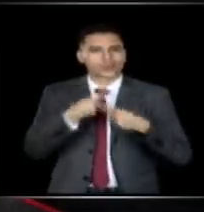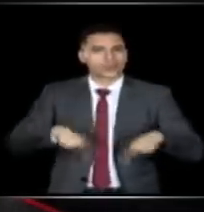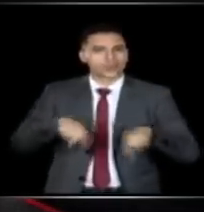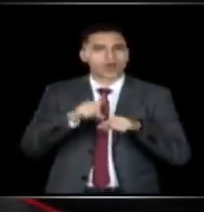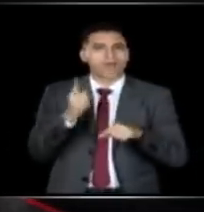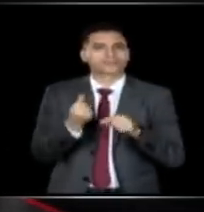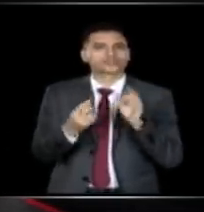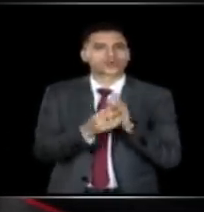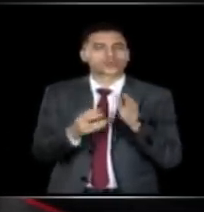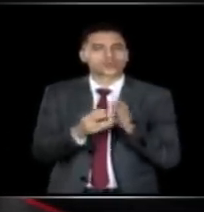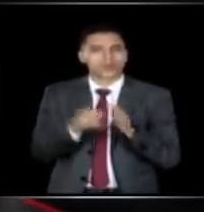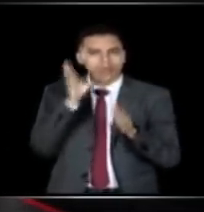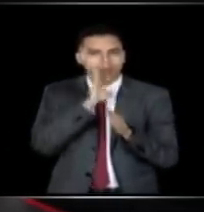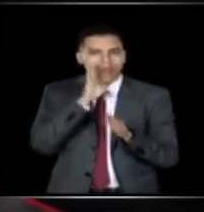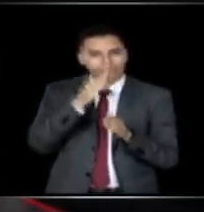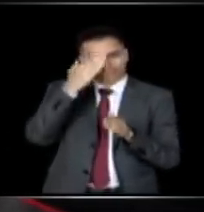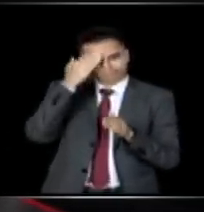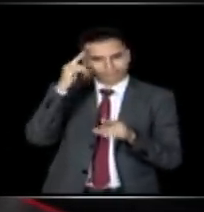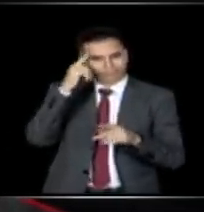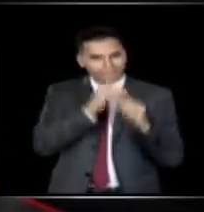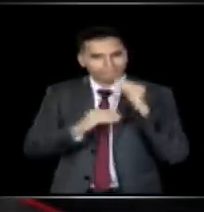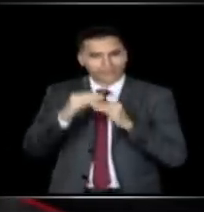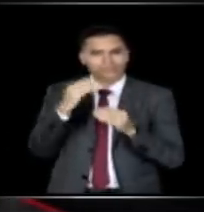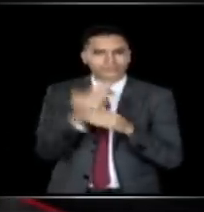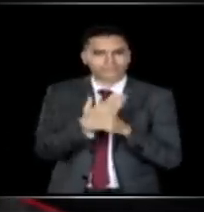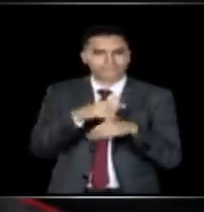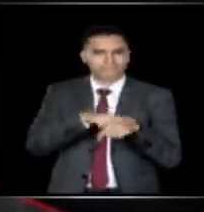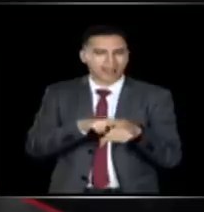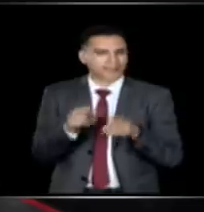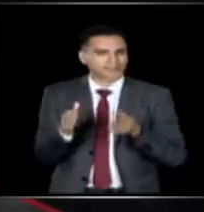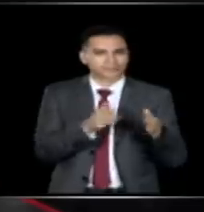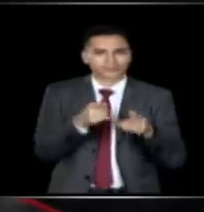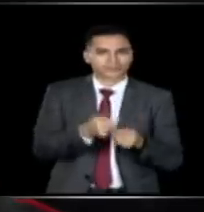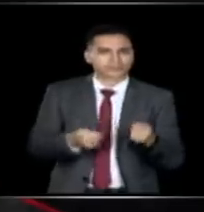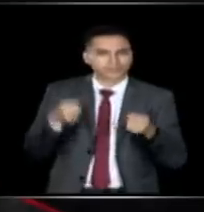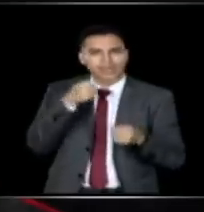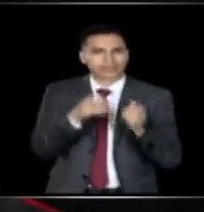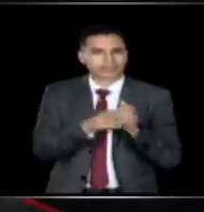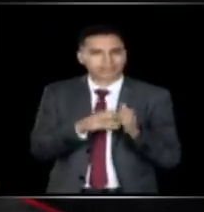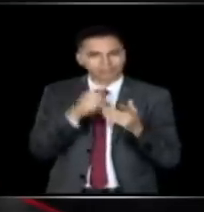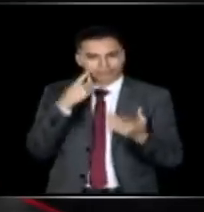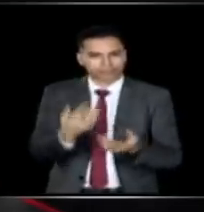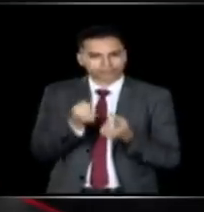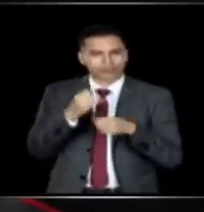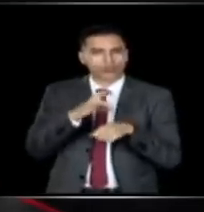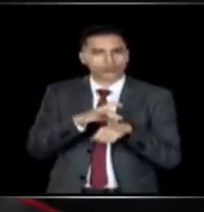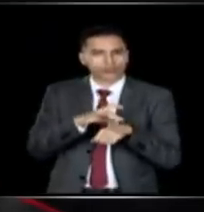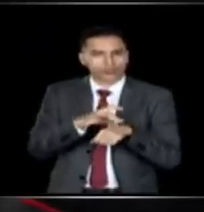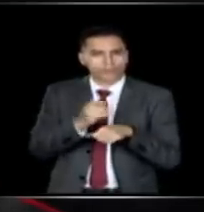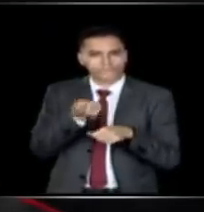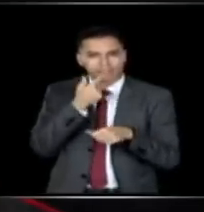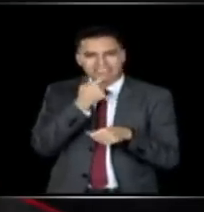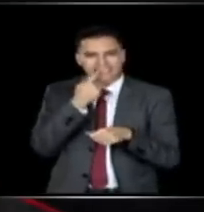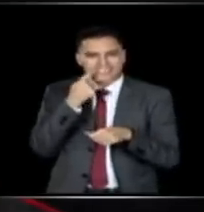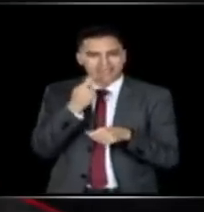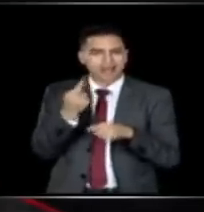15 كلية علمية ونظرية فضلاً عن المعاهد. من أبرز الكليات في الجامعة كليات الطب وطب